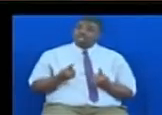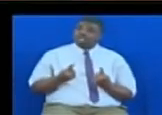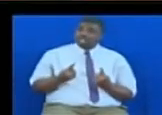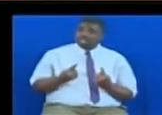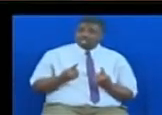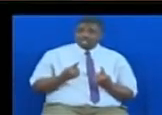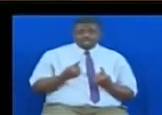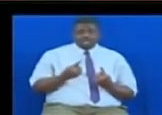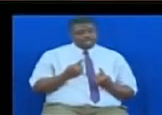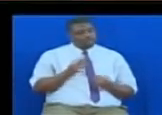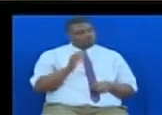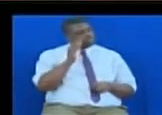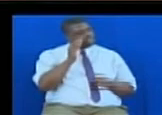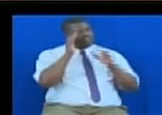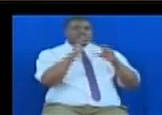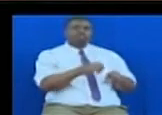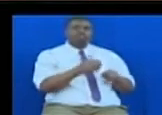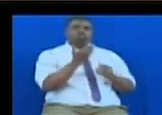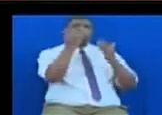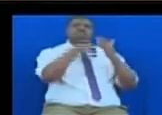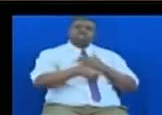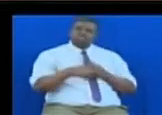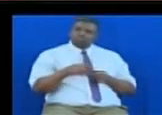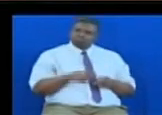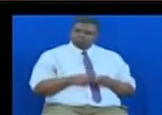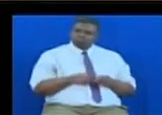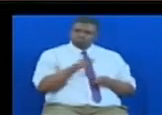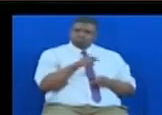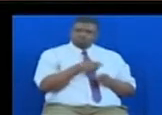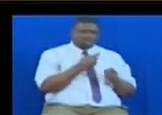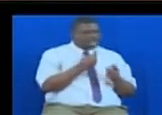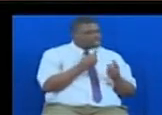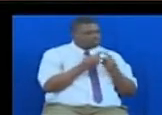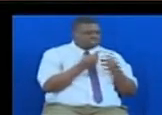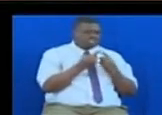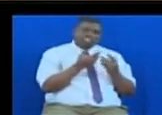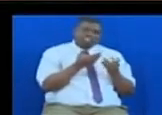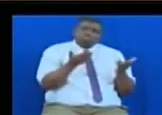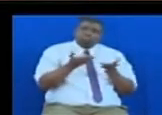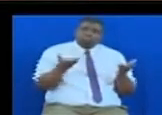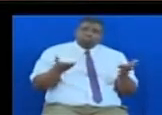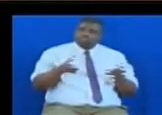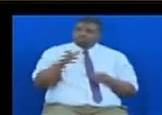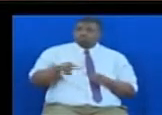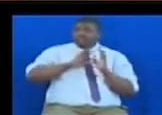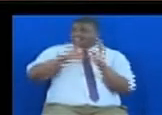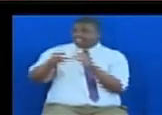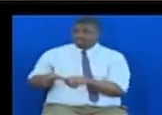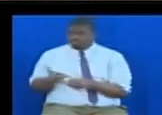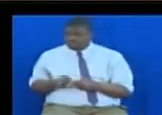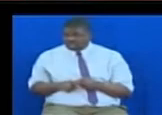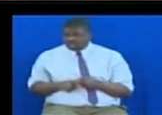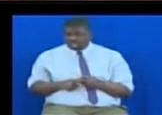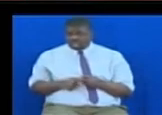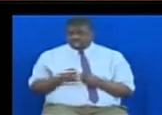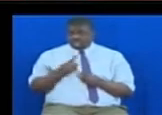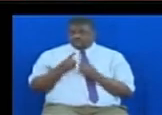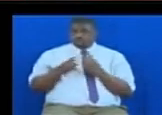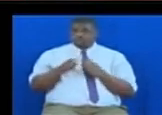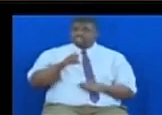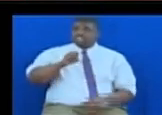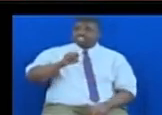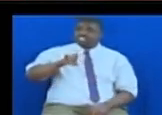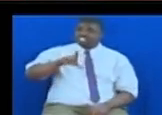anavamiwa usiku, watu walikuwa wanazungumza nao. Hatukusikiza hayo mazungumzo na kusikia hata kishindo cha kwamba kuna mtu anavamiwa. Nilikuwa naongea na Silinde, hata mimi